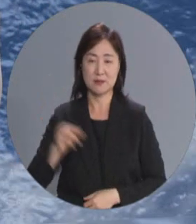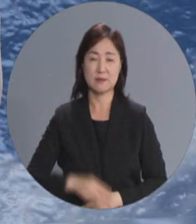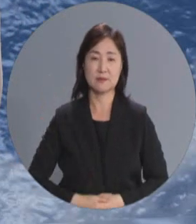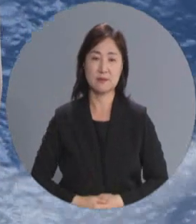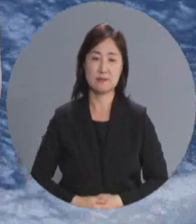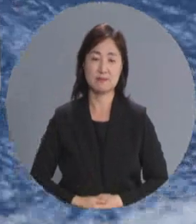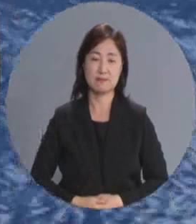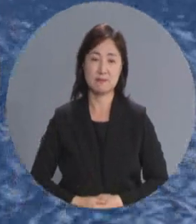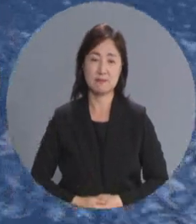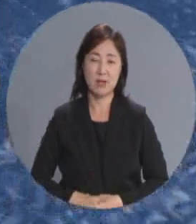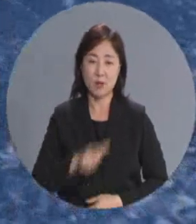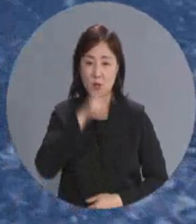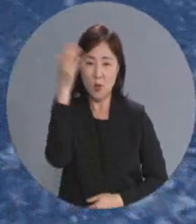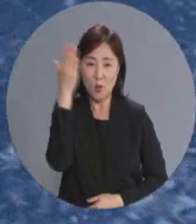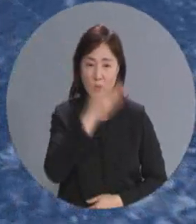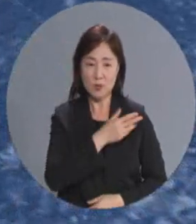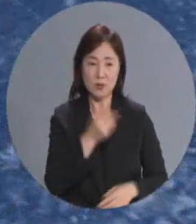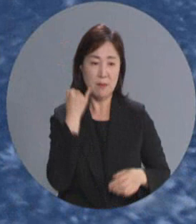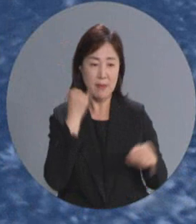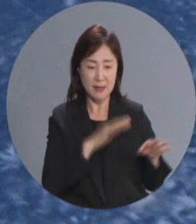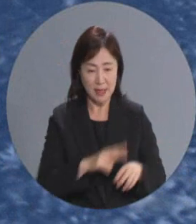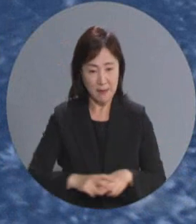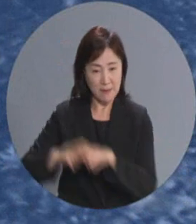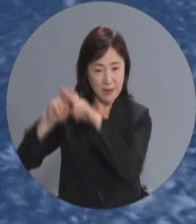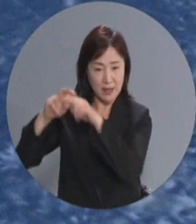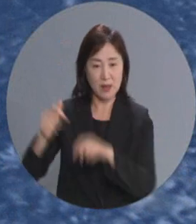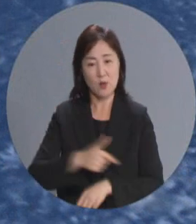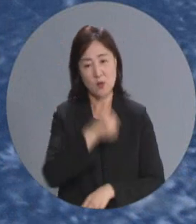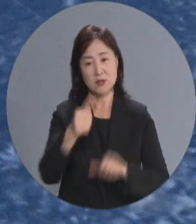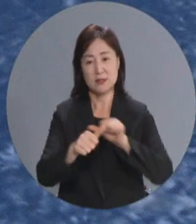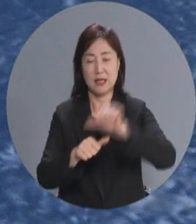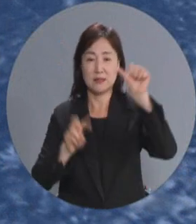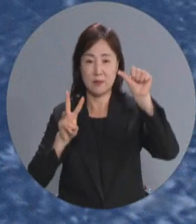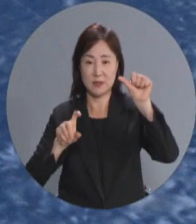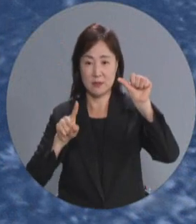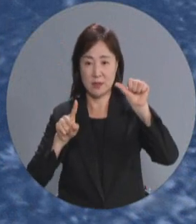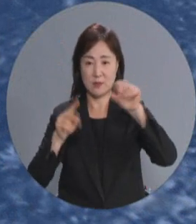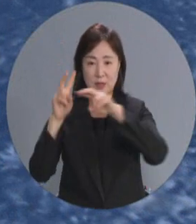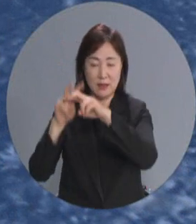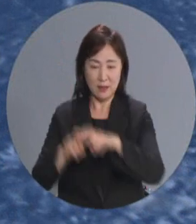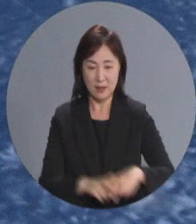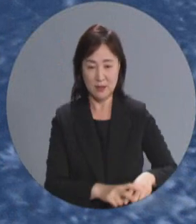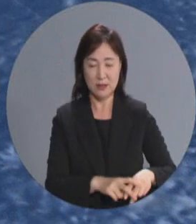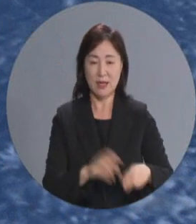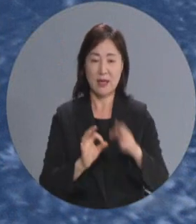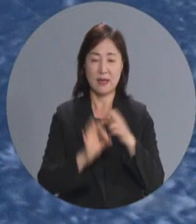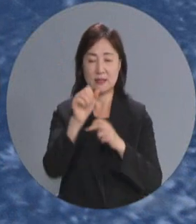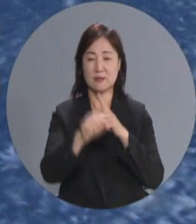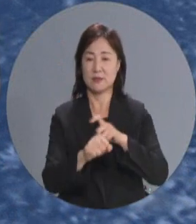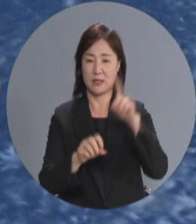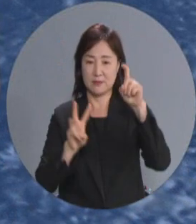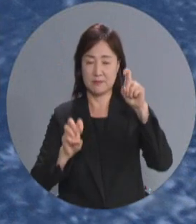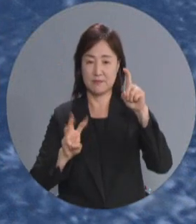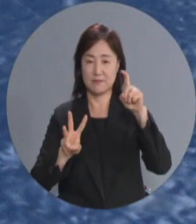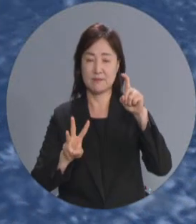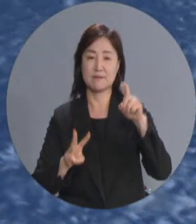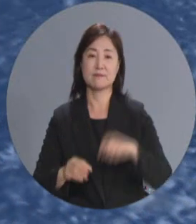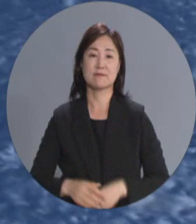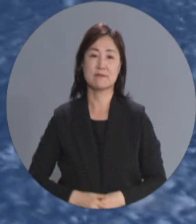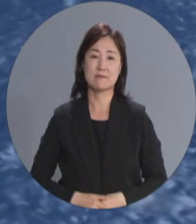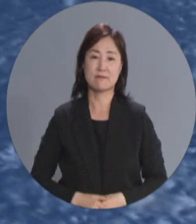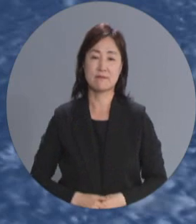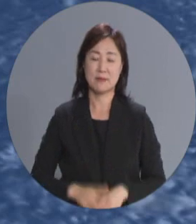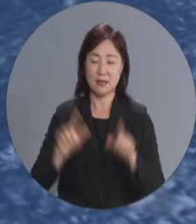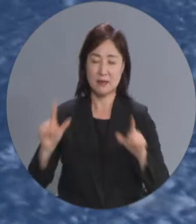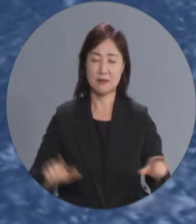일겠습니다 여수의 내일 만조 시각은 오후 5시 31분 간조 시각은 오전 11시 33분 있니다 지금까지